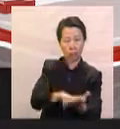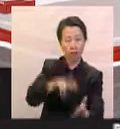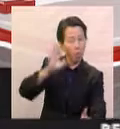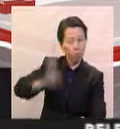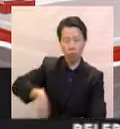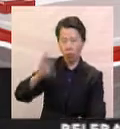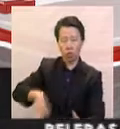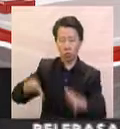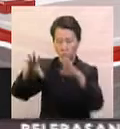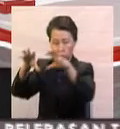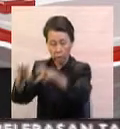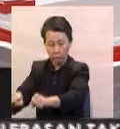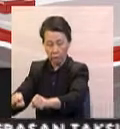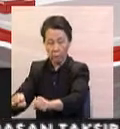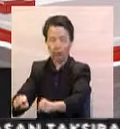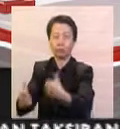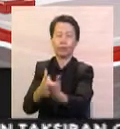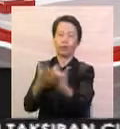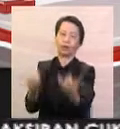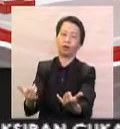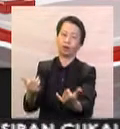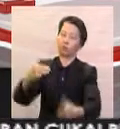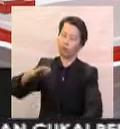ada tangkapan dibuat setakat ini.